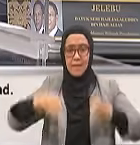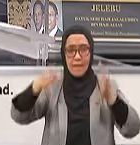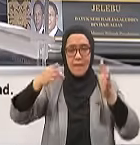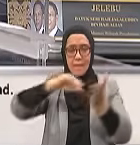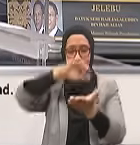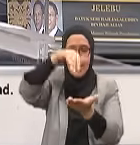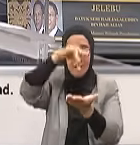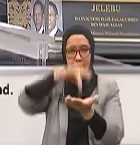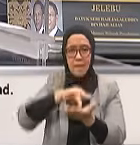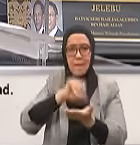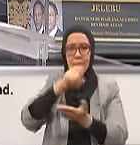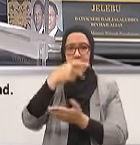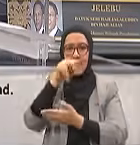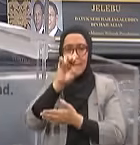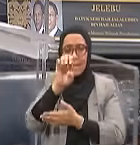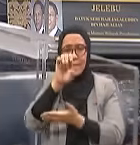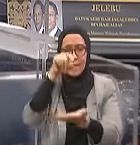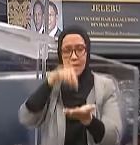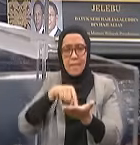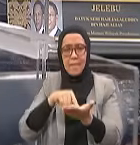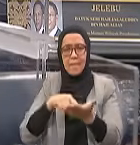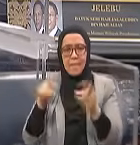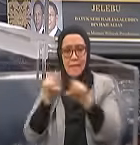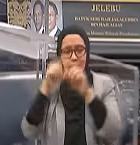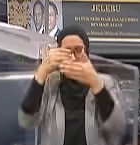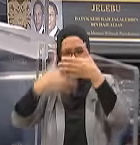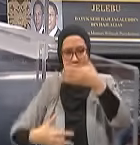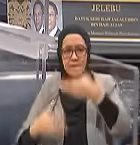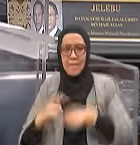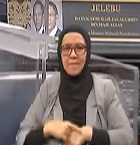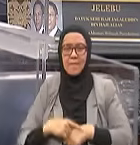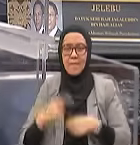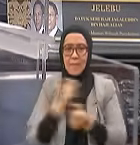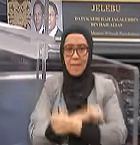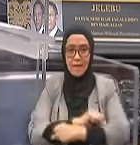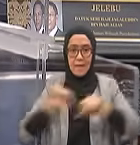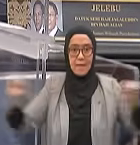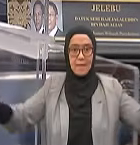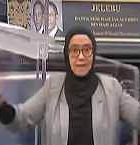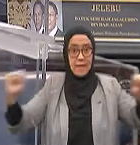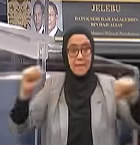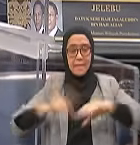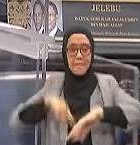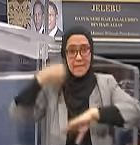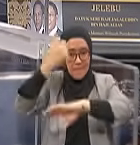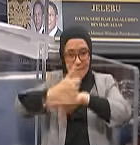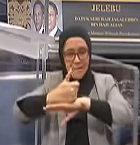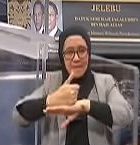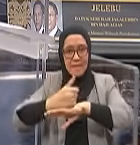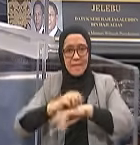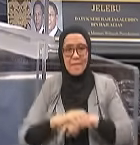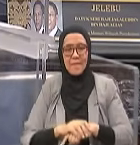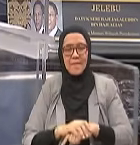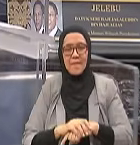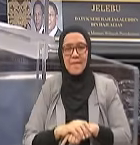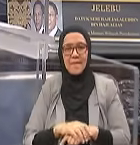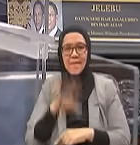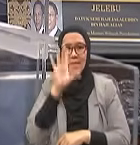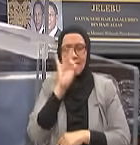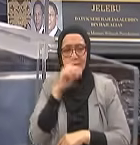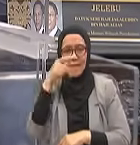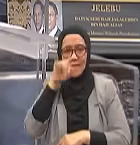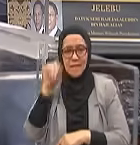berikut yang sudah siap pembinaan adalah delapan sampai Kids dengan jarak sejauh 80